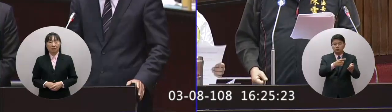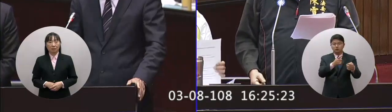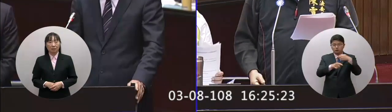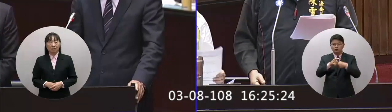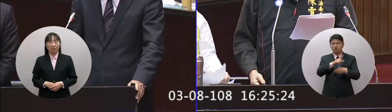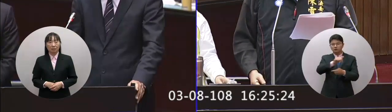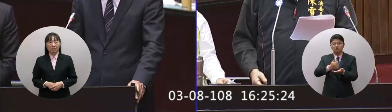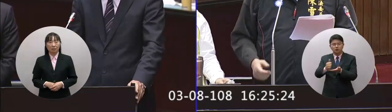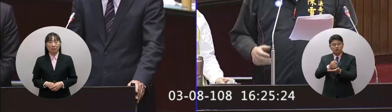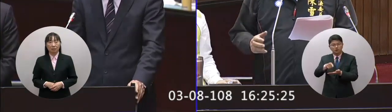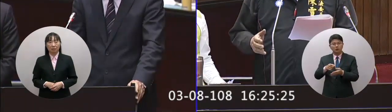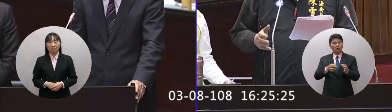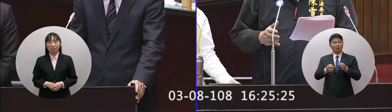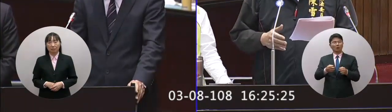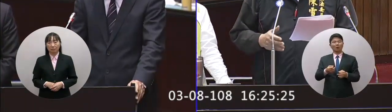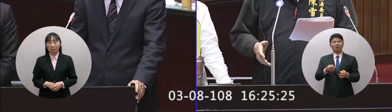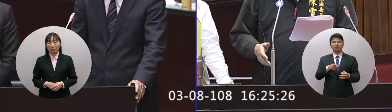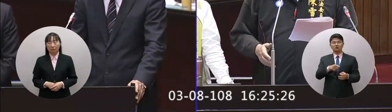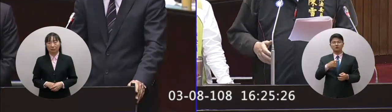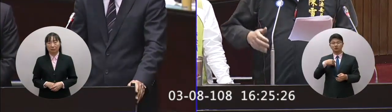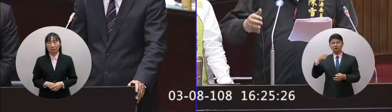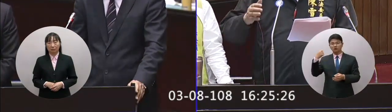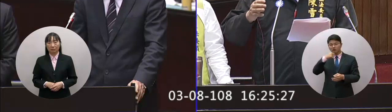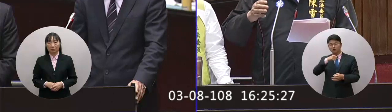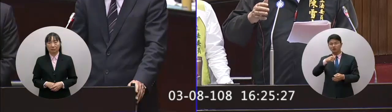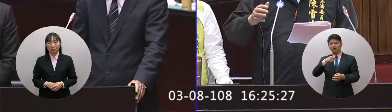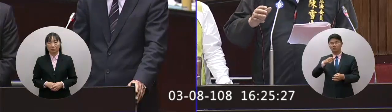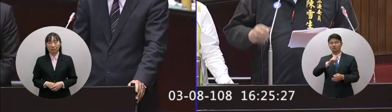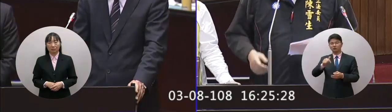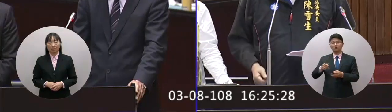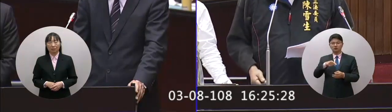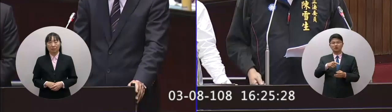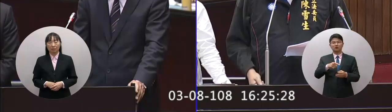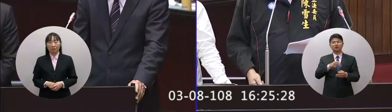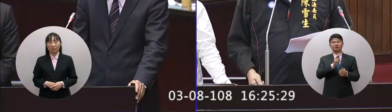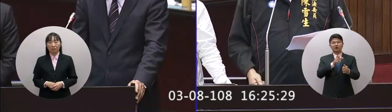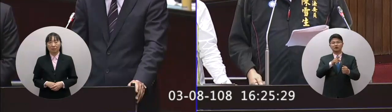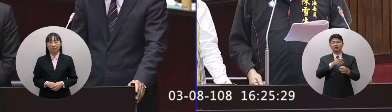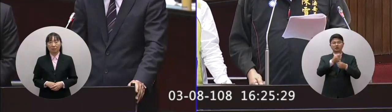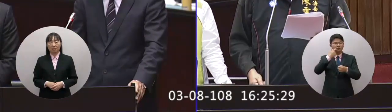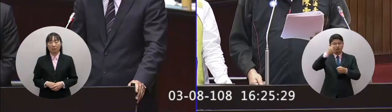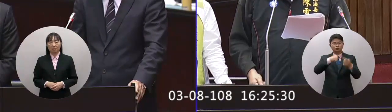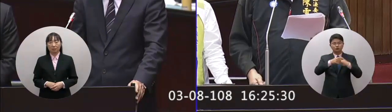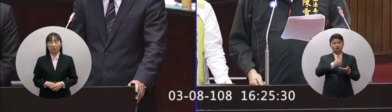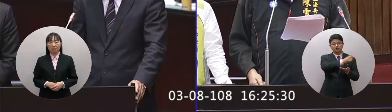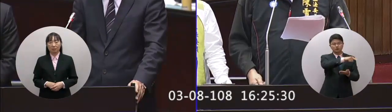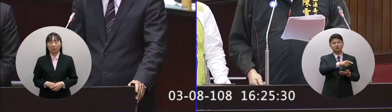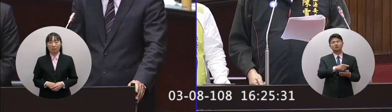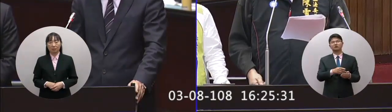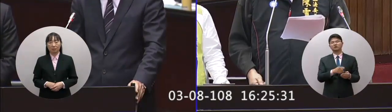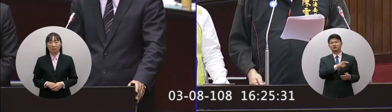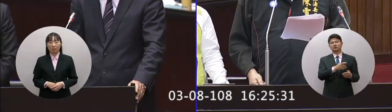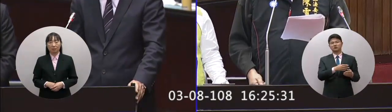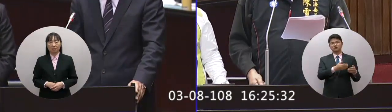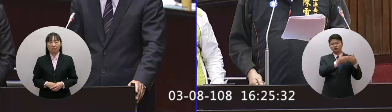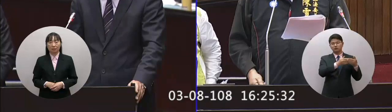的商机了哈。那大批的货物从台湾运到马祖，那么那时候呢称叫什么？叫北海舰队